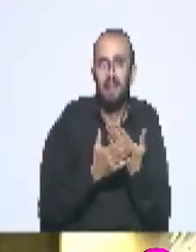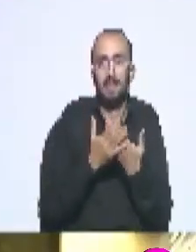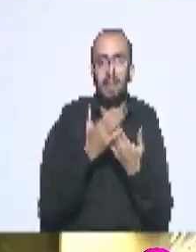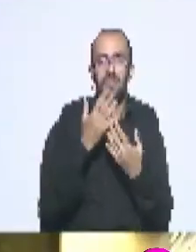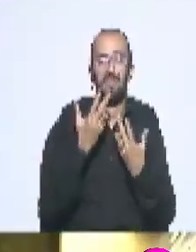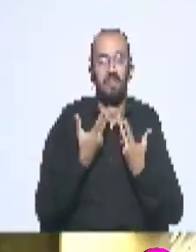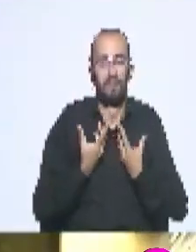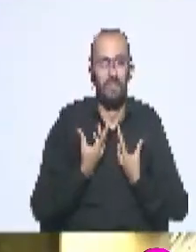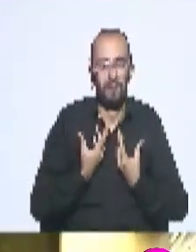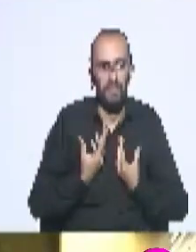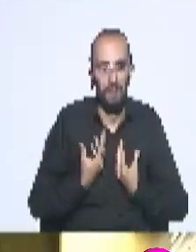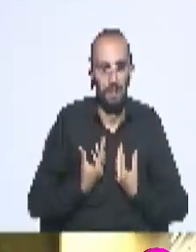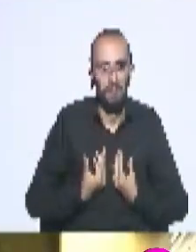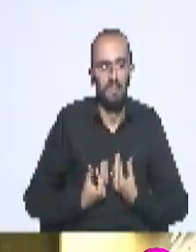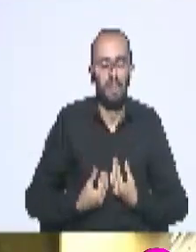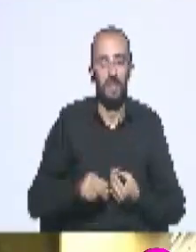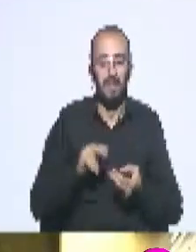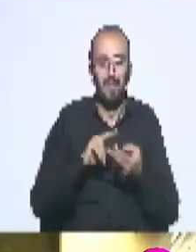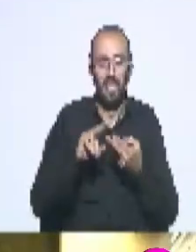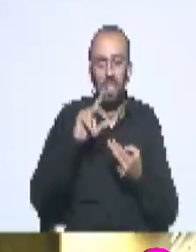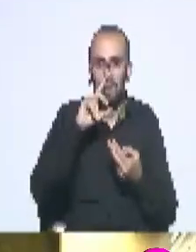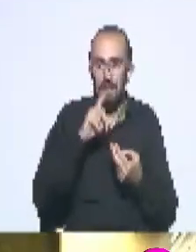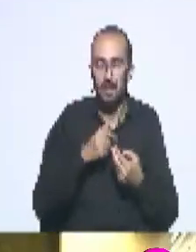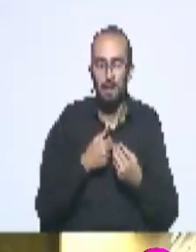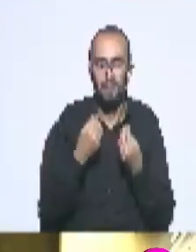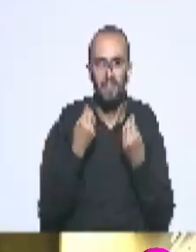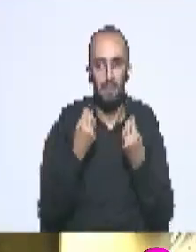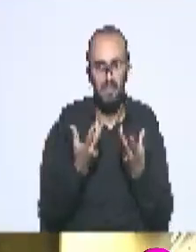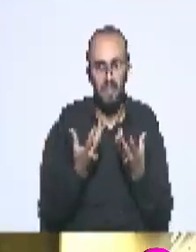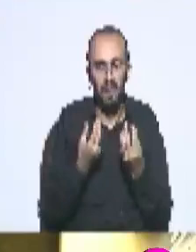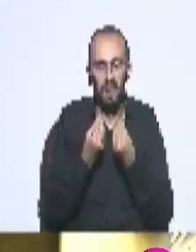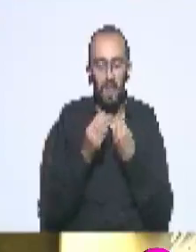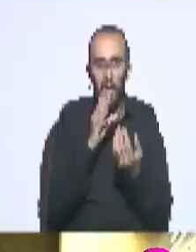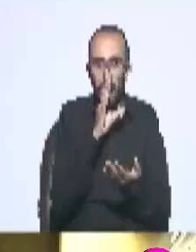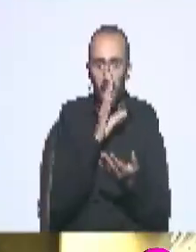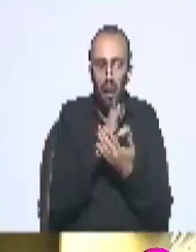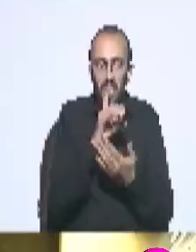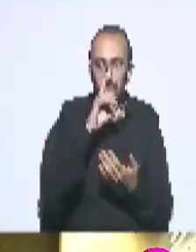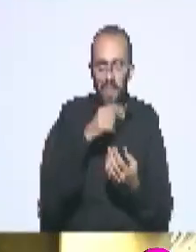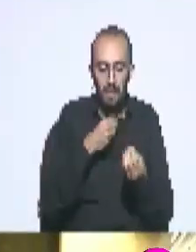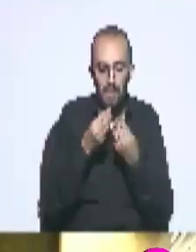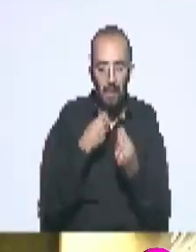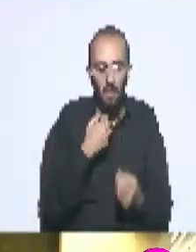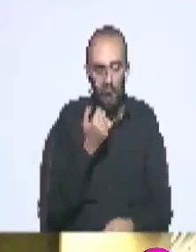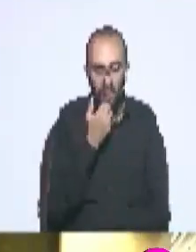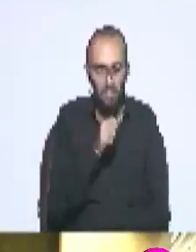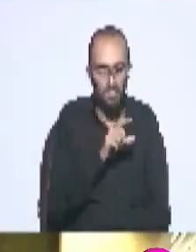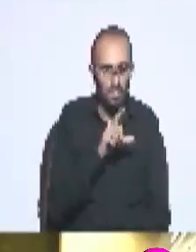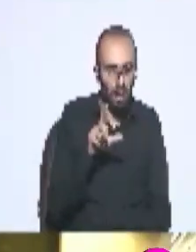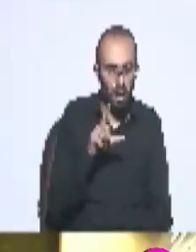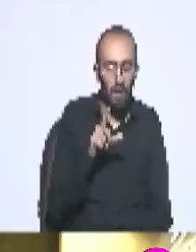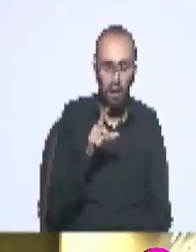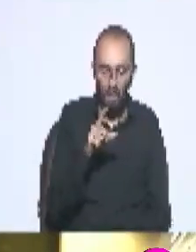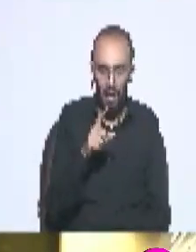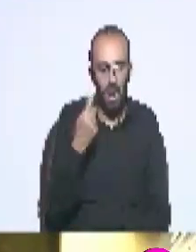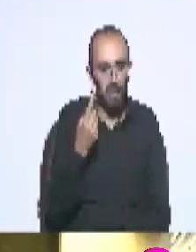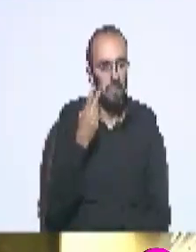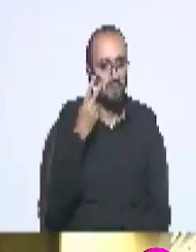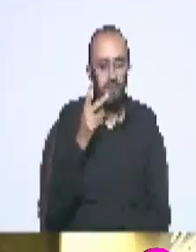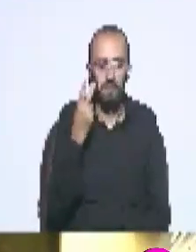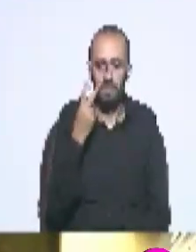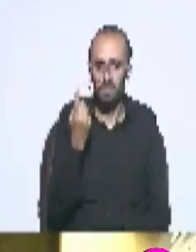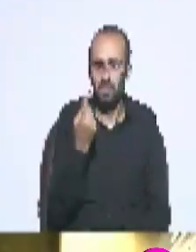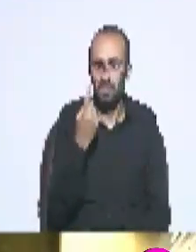هاديين من جوانا متصالحين مع نفسنا مصارين نفسنا بالحاجات اللي احنا بنعمل انه عادي ممكن اغلط عادي